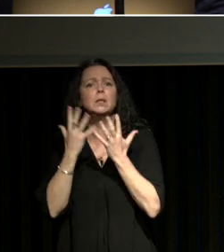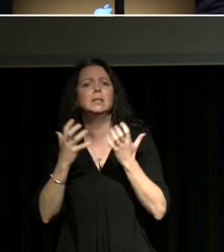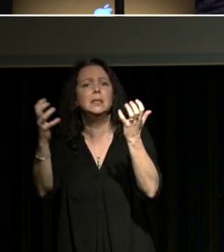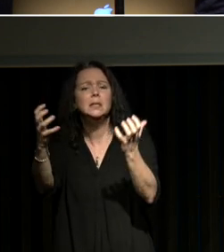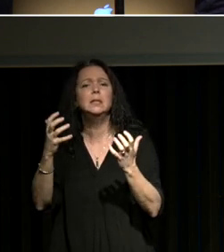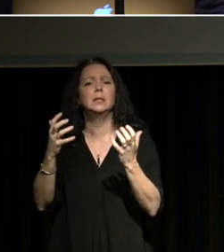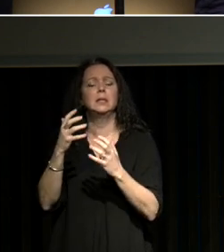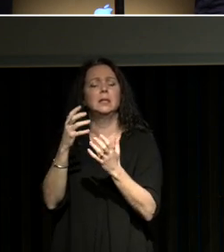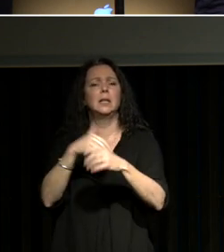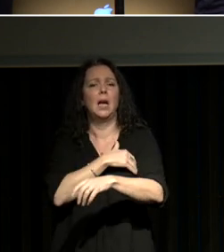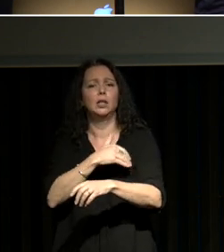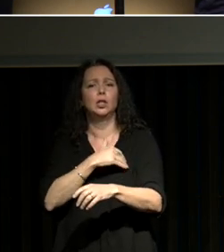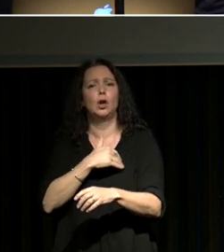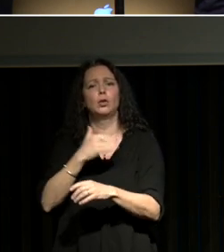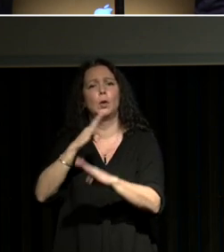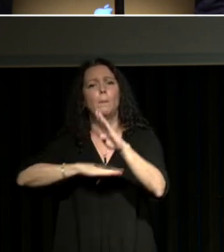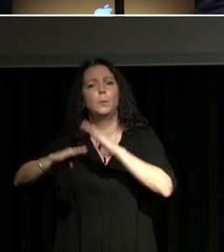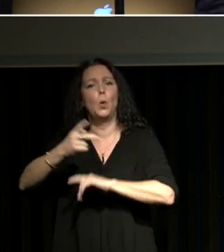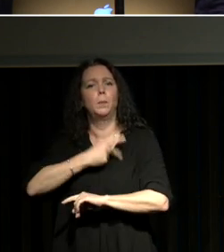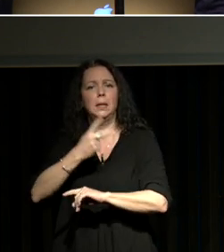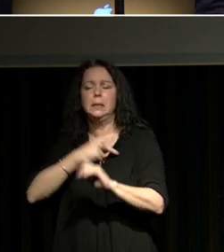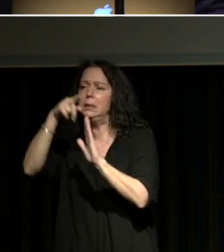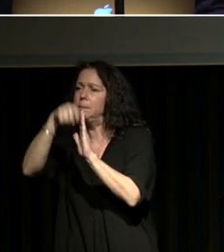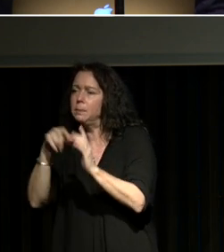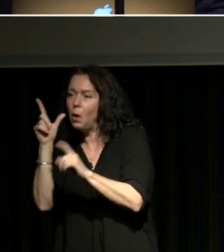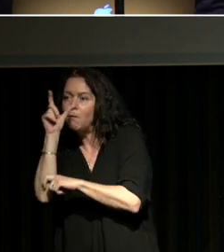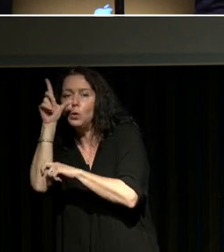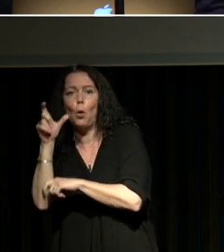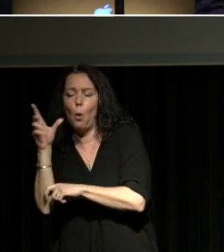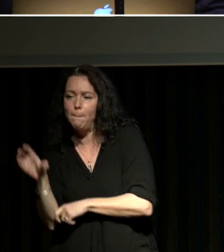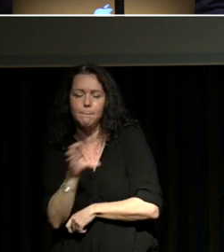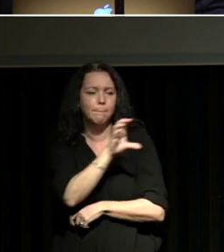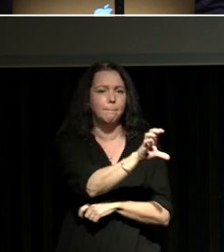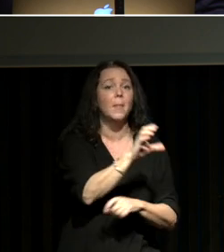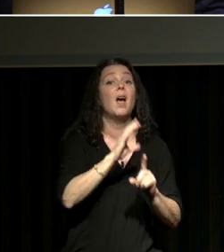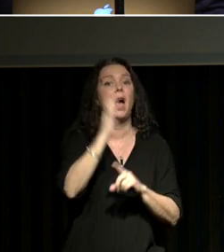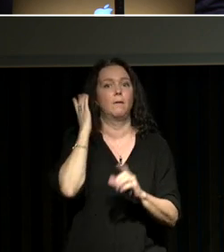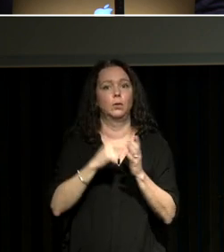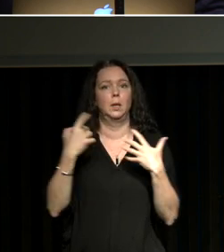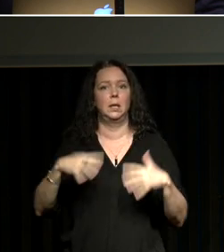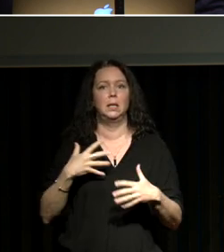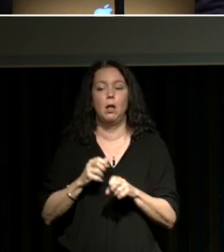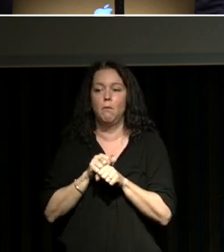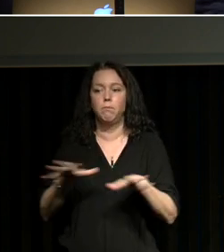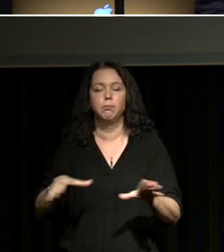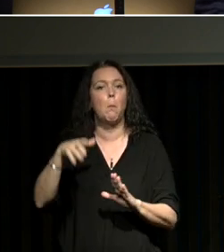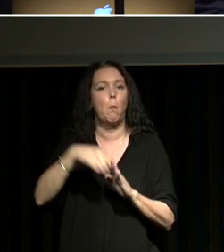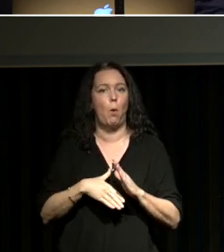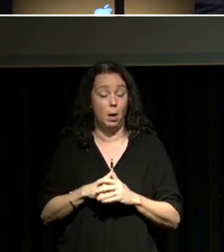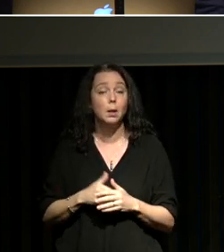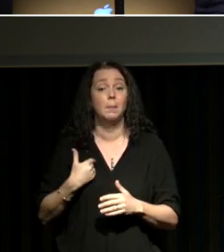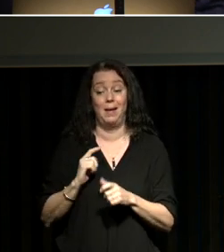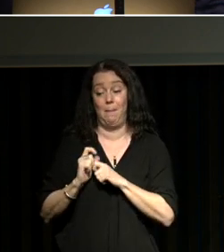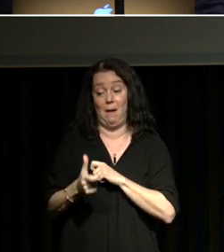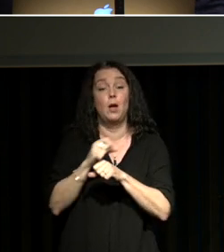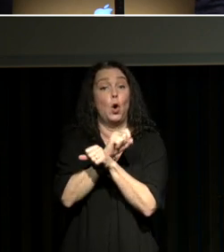biomédecine. On avait tendance à pas mal communiquer sur les chiffres de transplantation et de prélèvement jusqu'en 2019, mais le Covid, déjà,